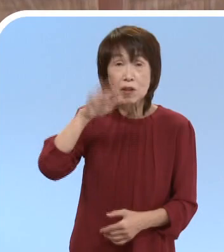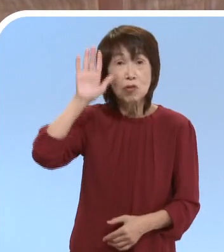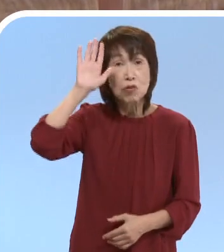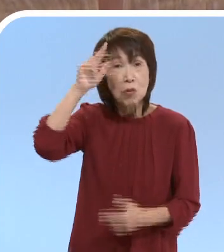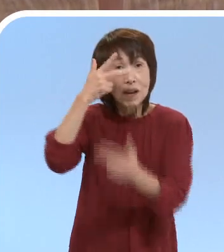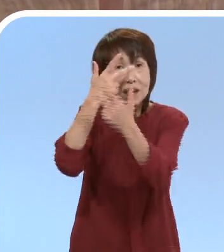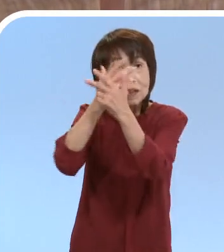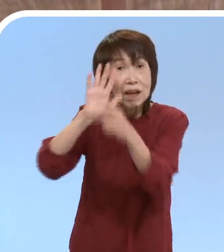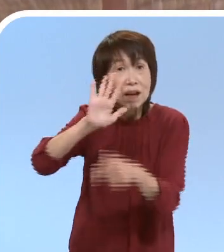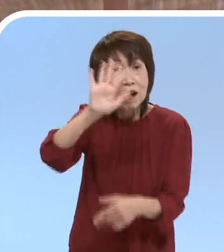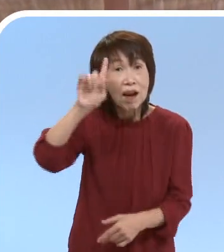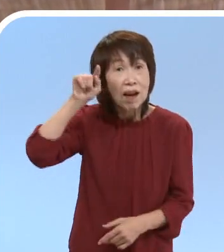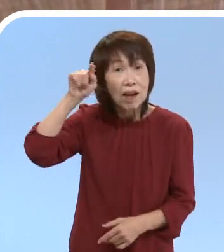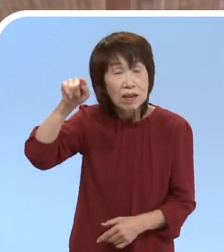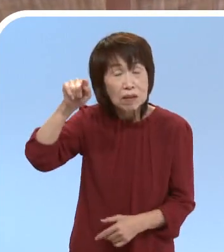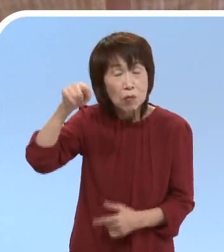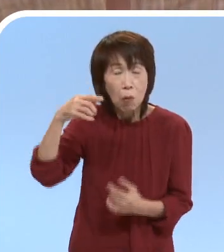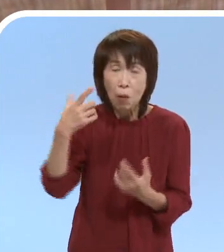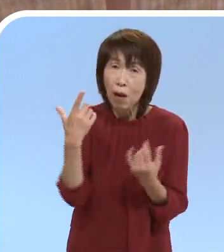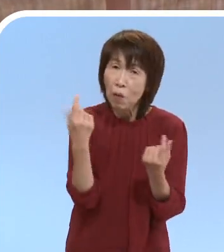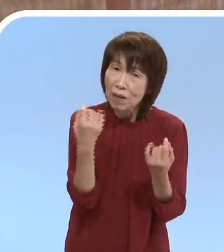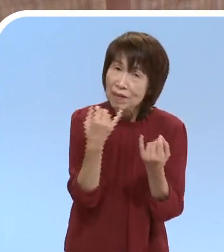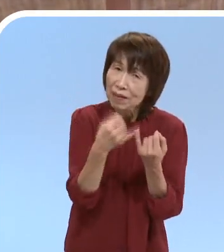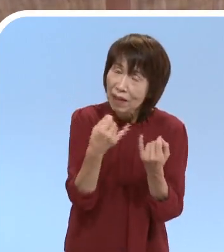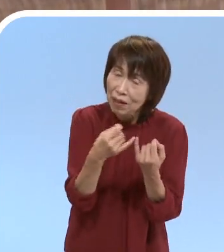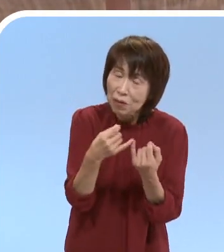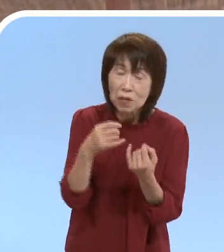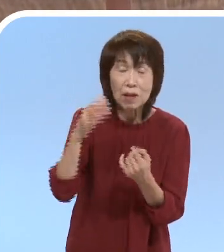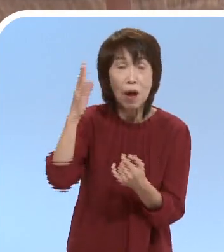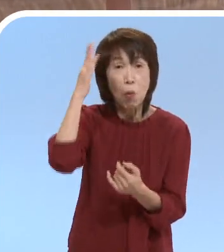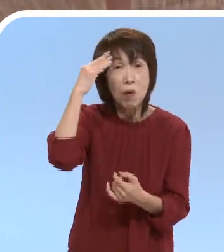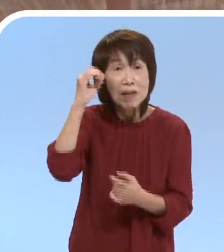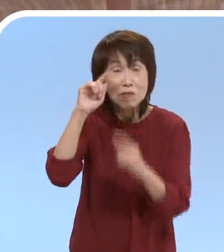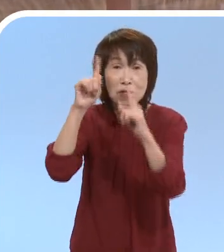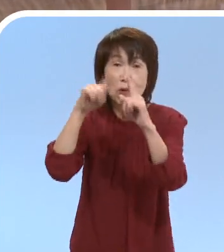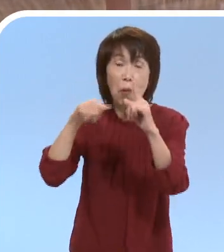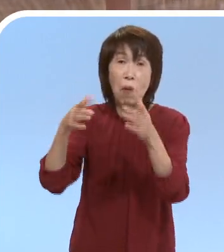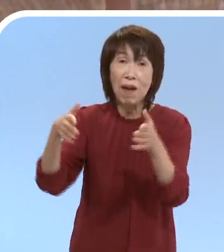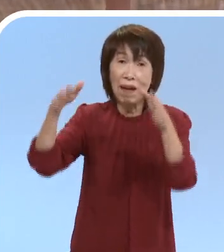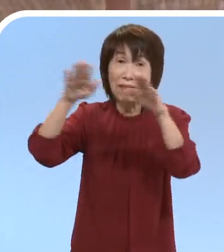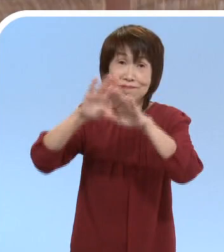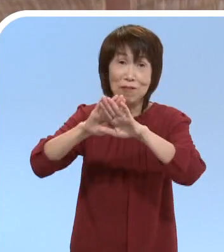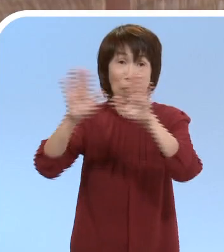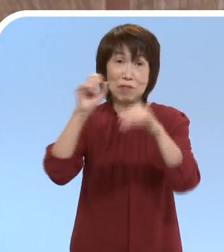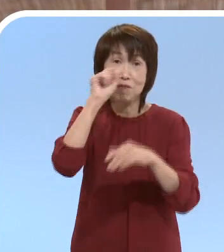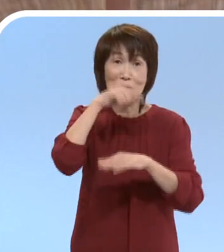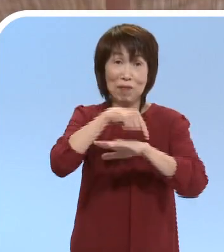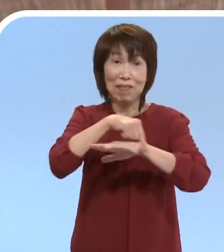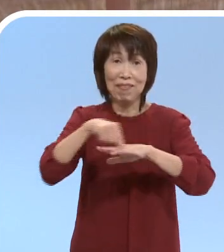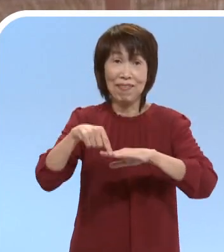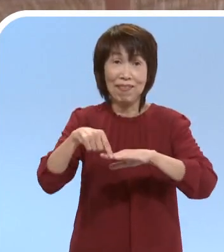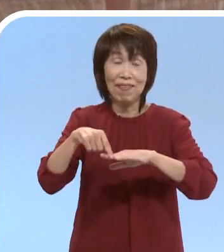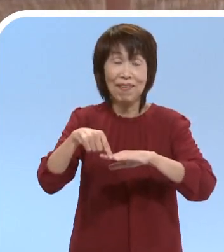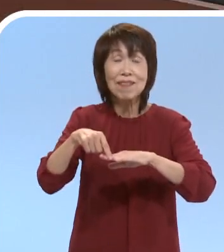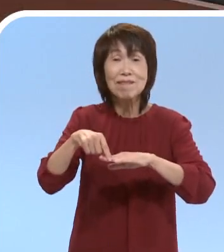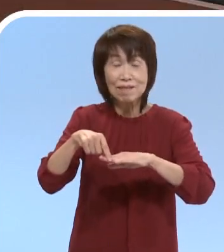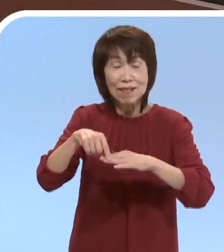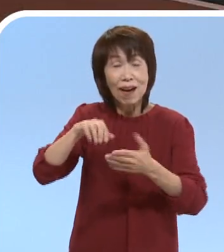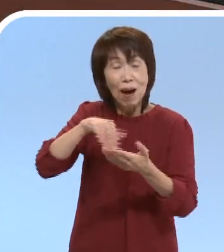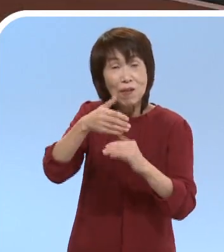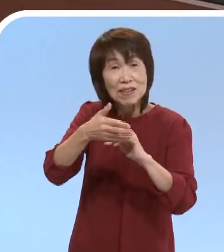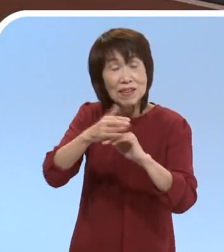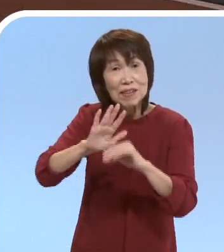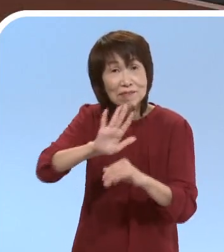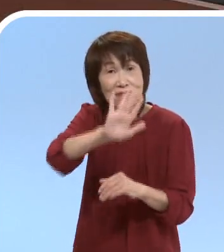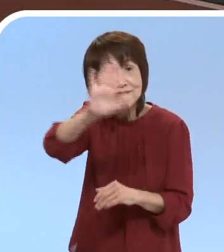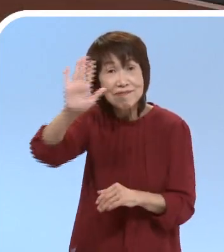ども、 はい、 あの北淡路の方にもあの淡島オリンピック公園という施設を、まあ、あの計画をしておりますんでね、まあ、